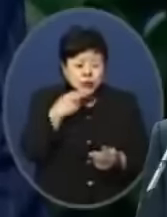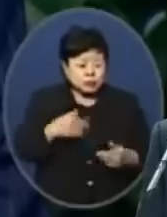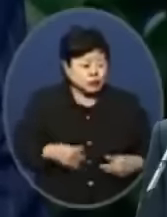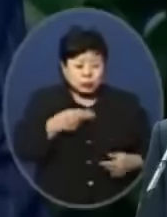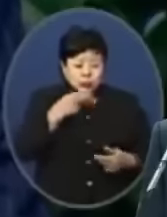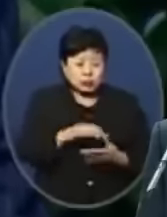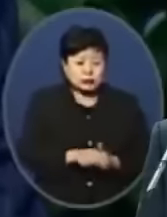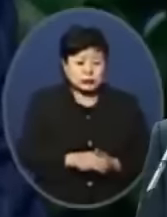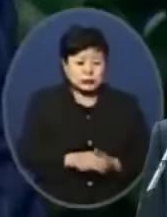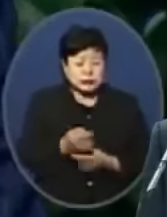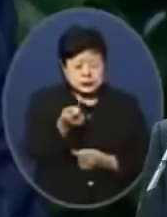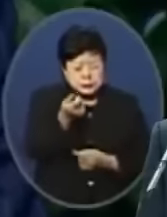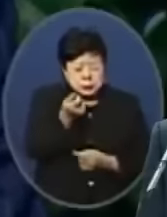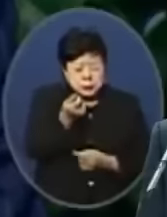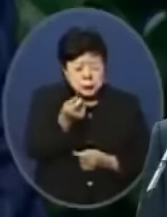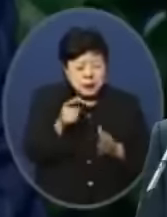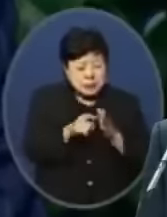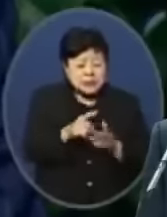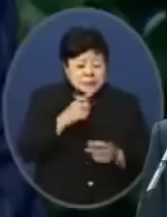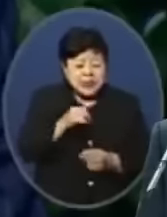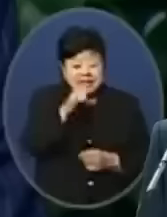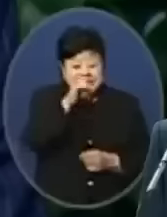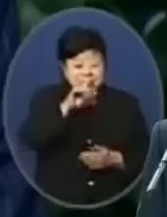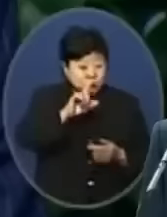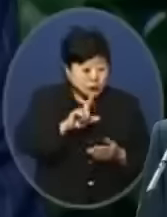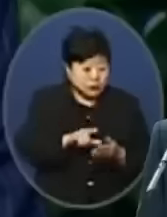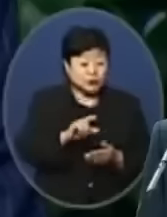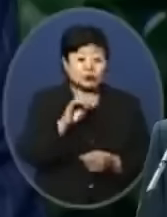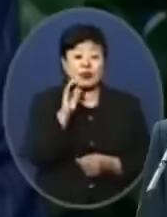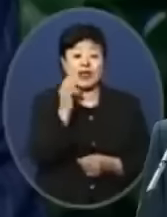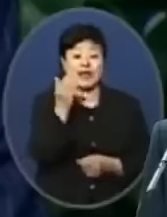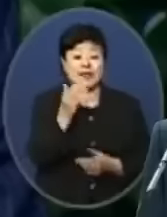것입니다. 겨자씨 하나만한 믿음만,